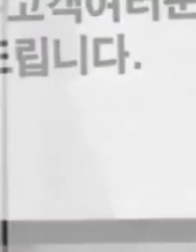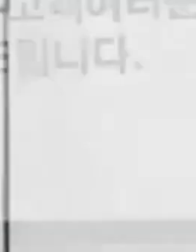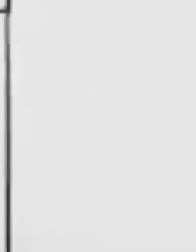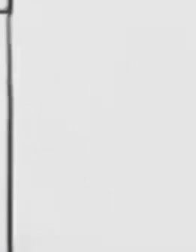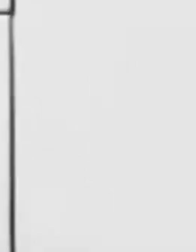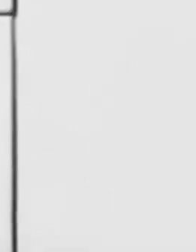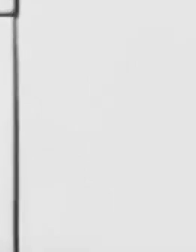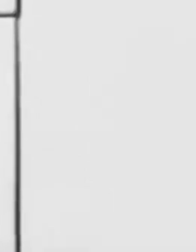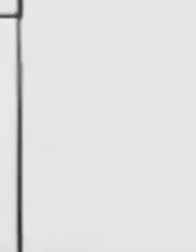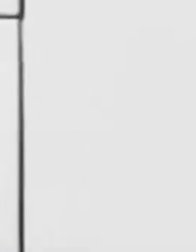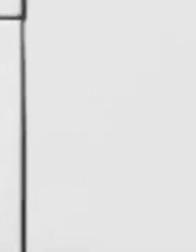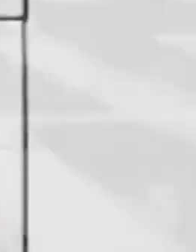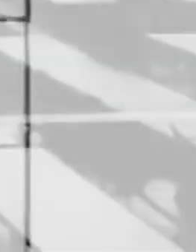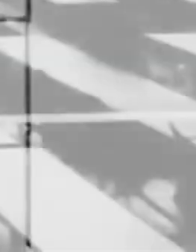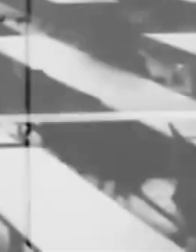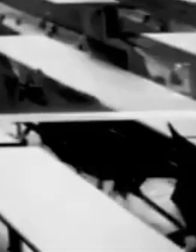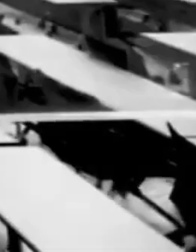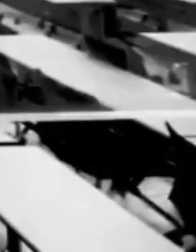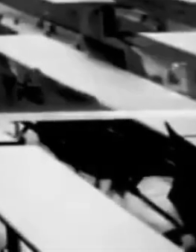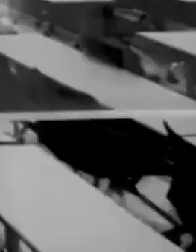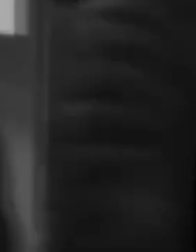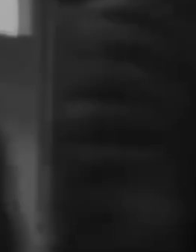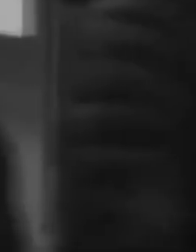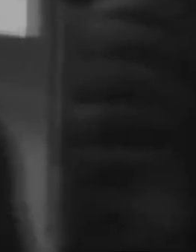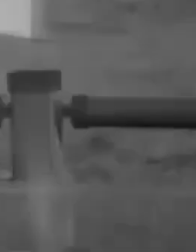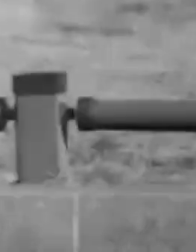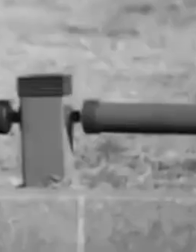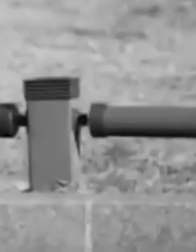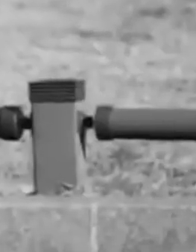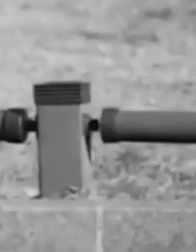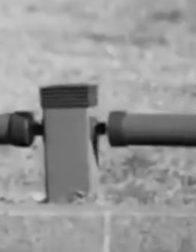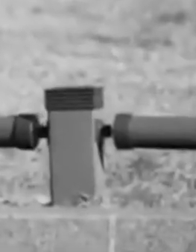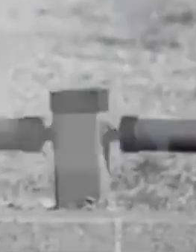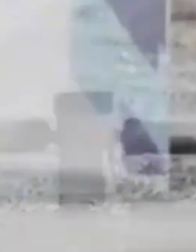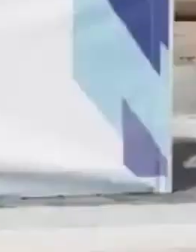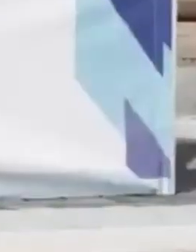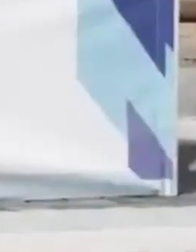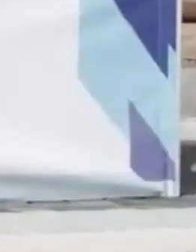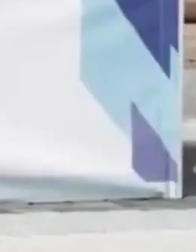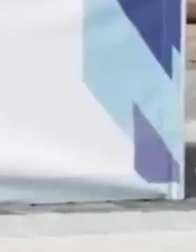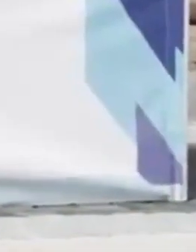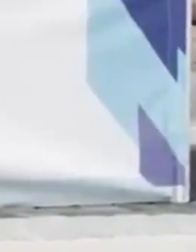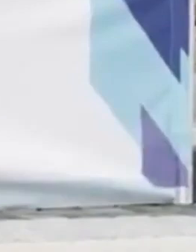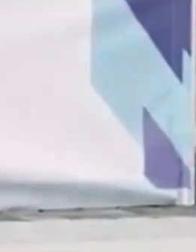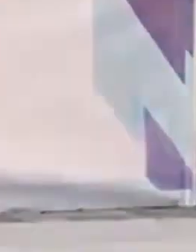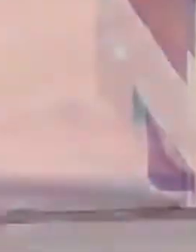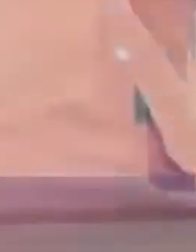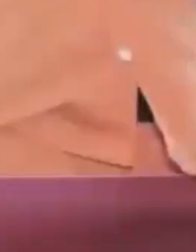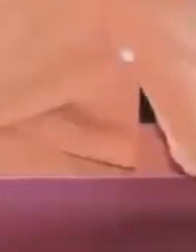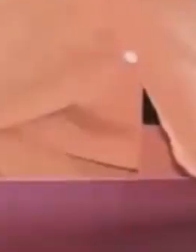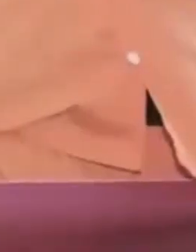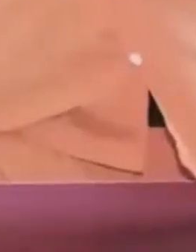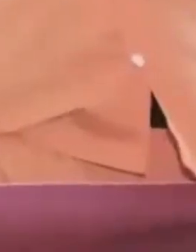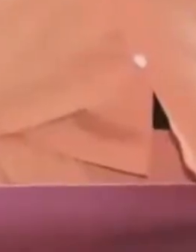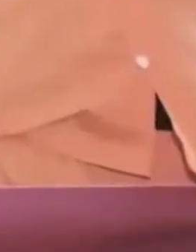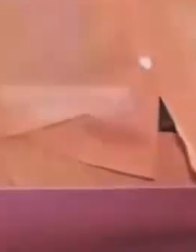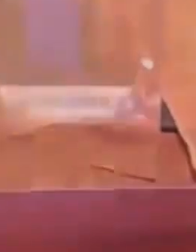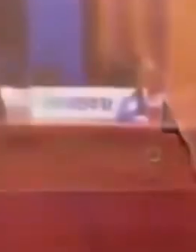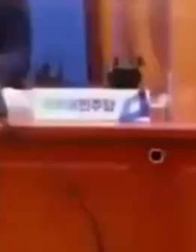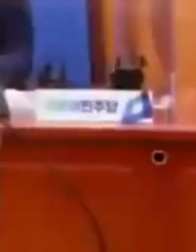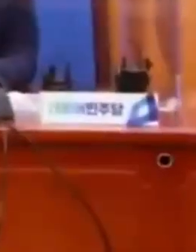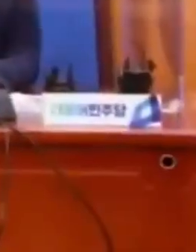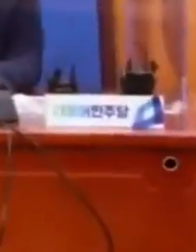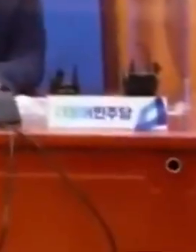목적 없는 우리 사회의 어른들, 비정규직 자영업 중소기업이 자기 일한만큼의 대가를 받는